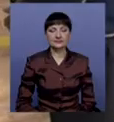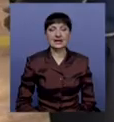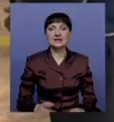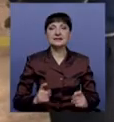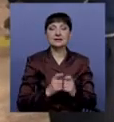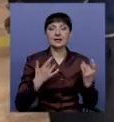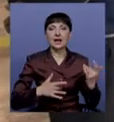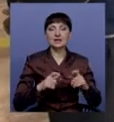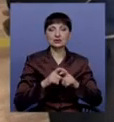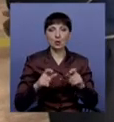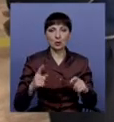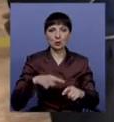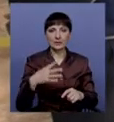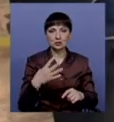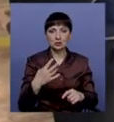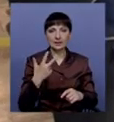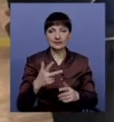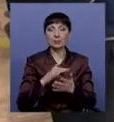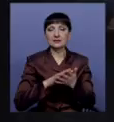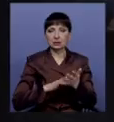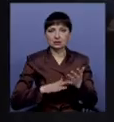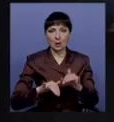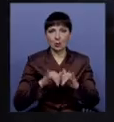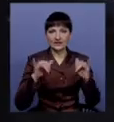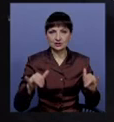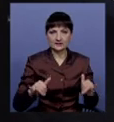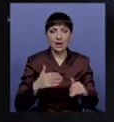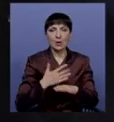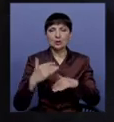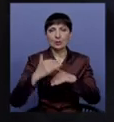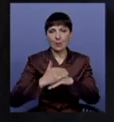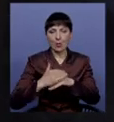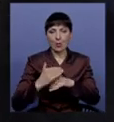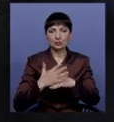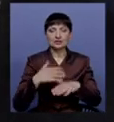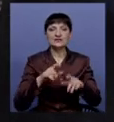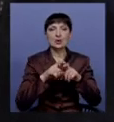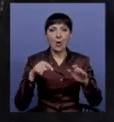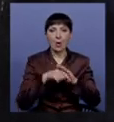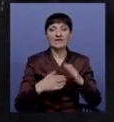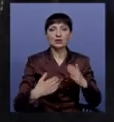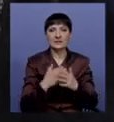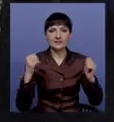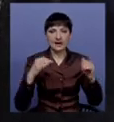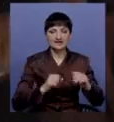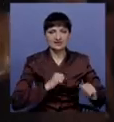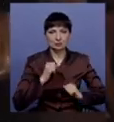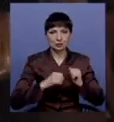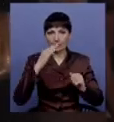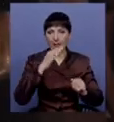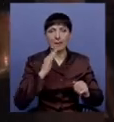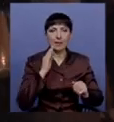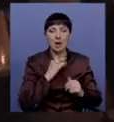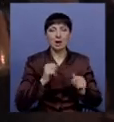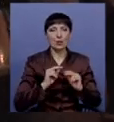Скандал в Тарасской средней школе номер 43 продолжает набирать обороты. Поздно вечером в стенах учебного заведения вновь собрались возмущенные родители